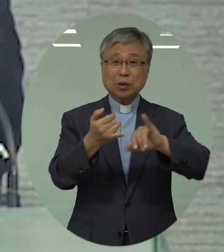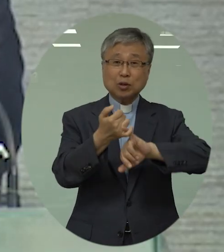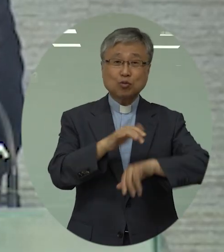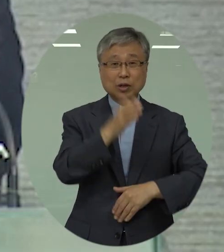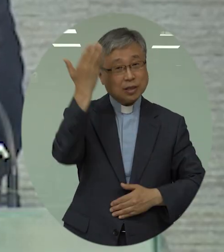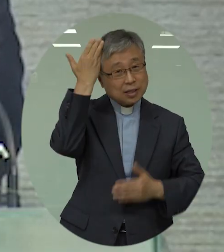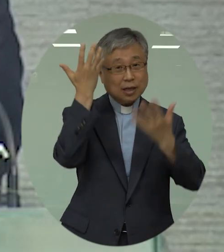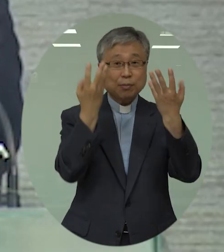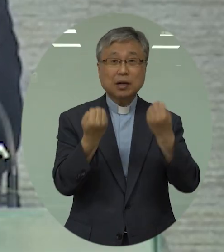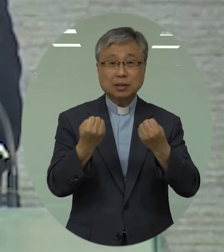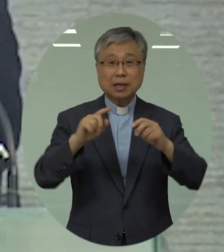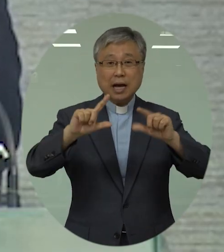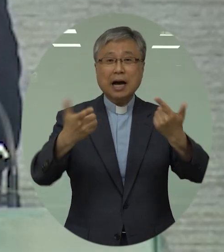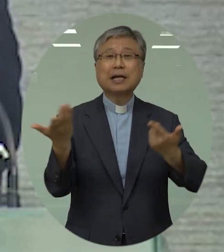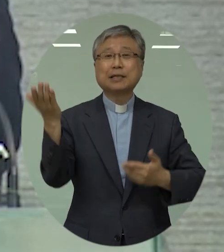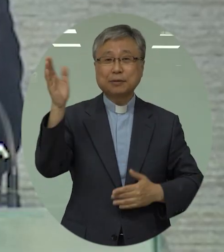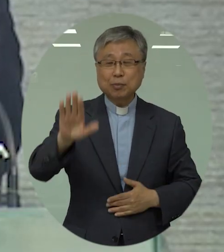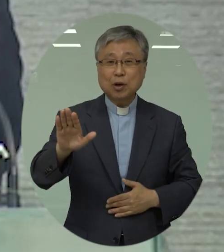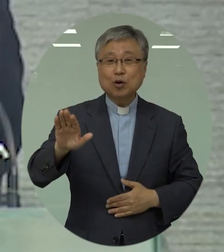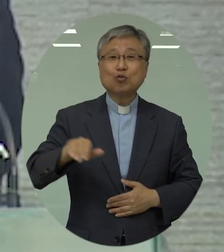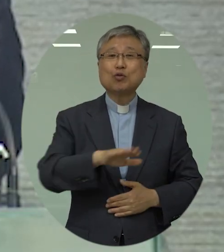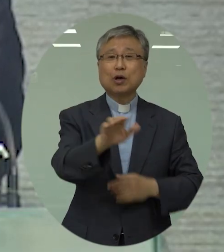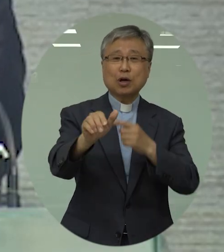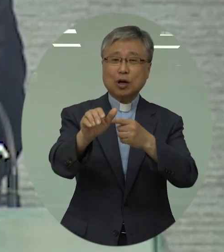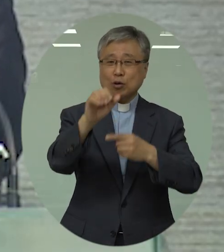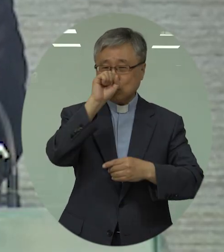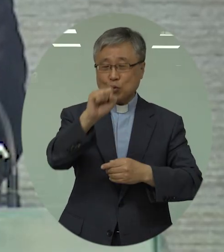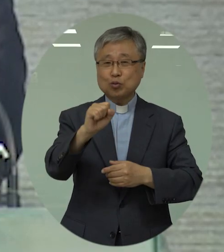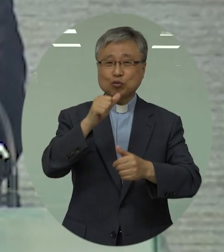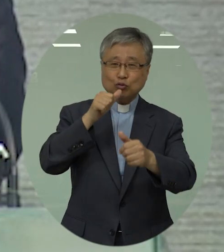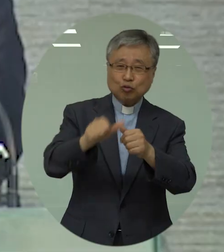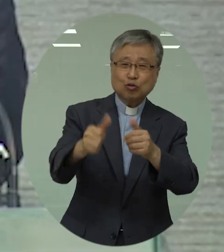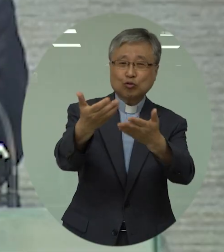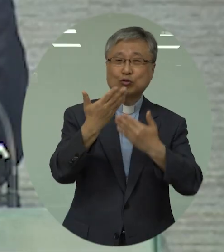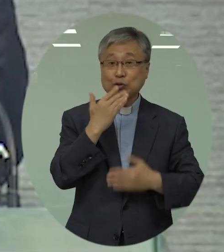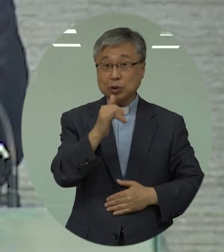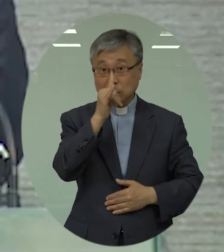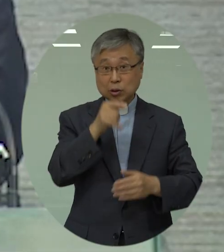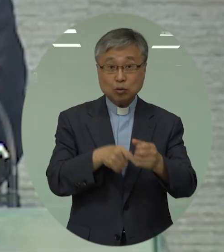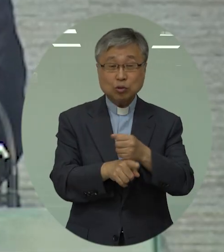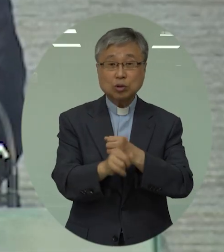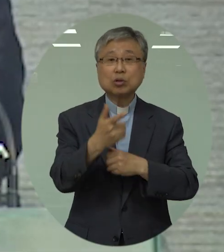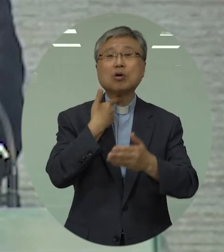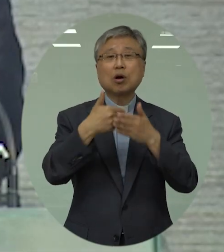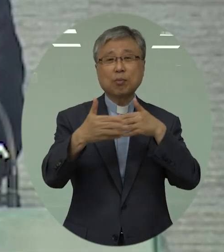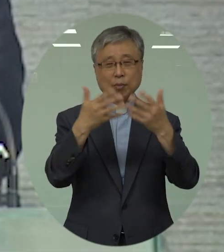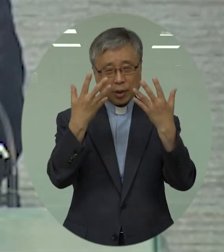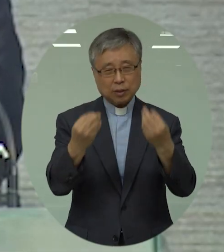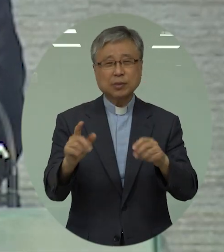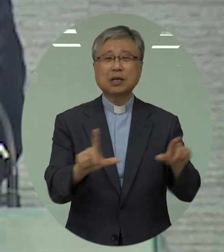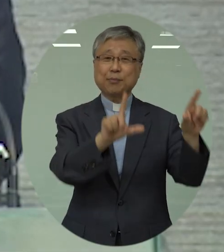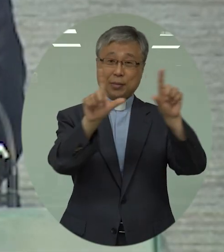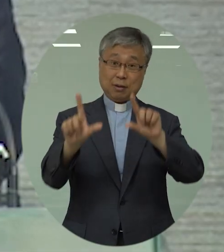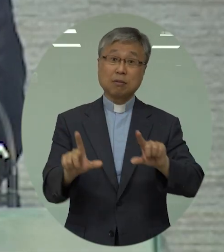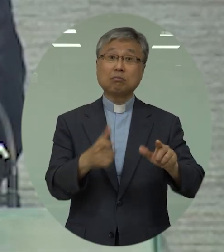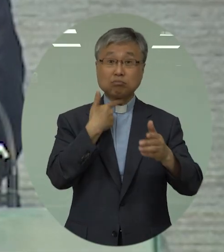지식이 많은 것은 아니지만 그래도 우리에게 좋은 충고를 해줄 수 있는 이유는 경험이 많아요. 삶의 경험이